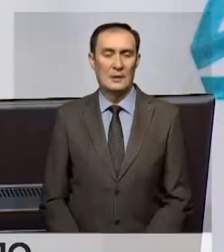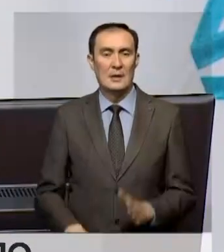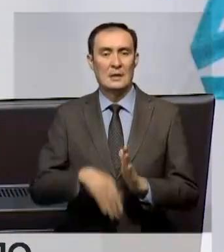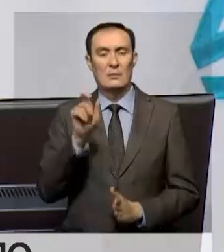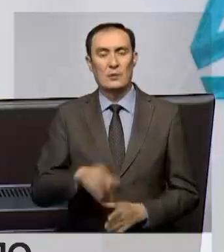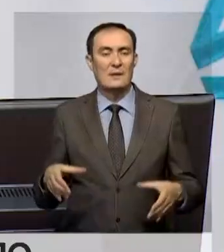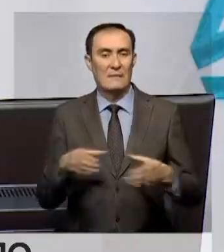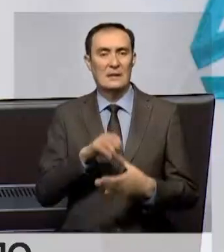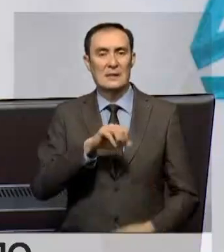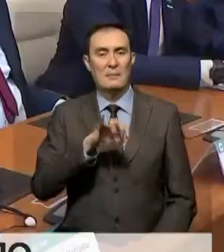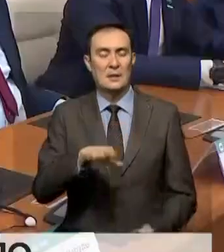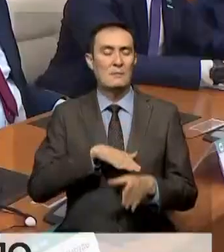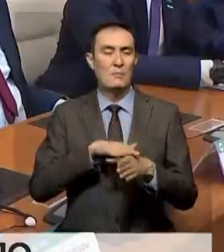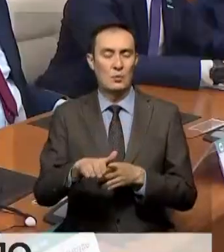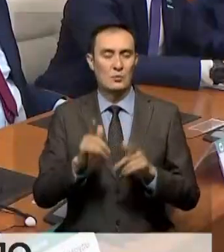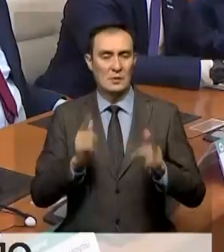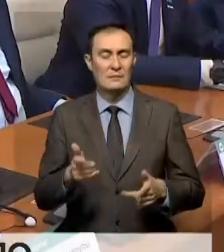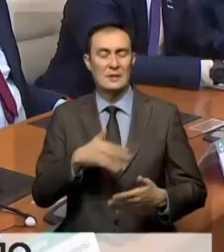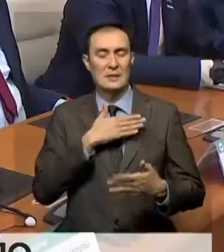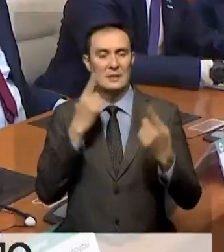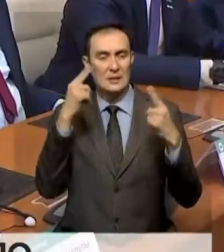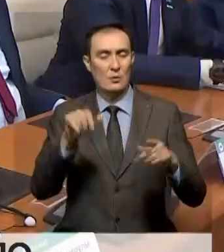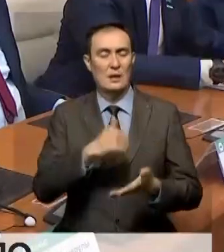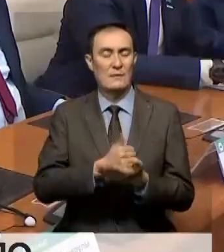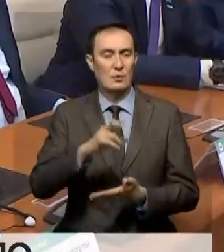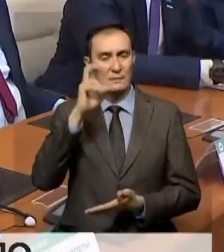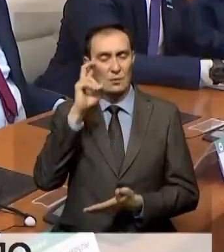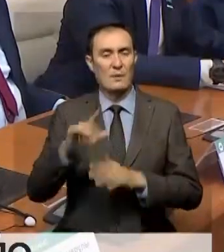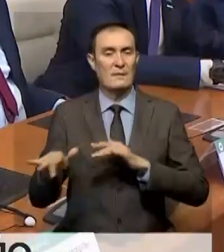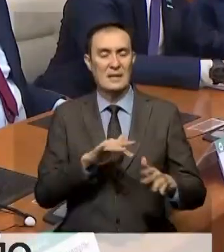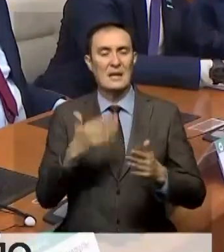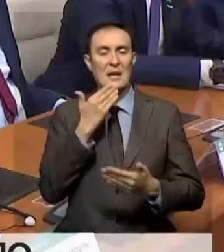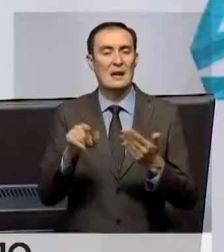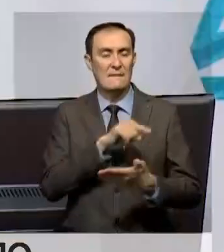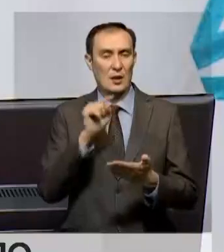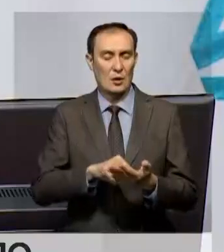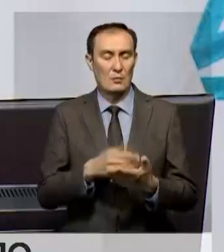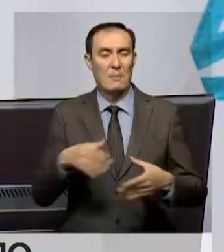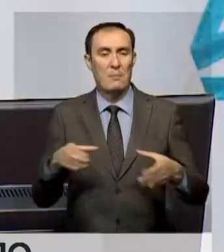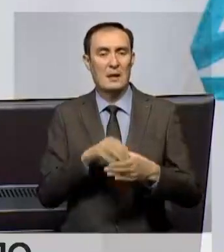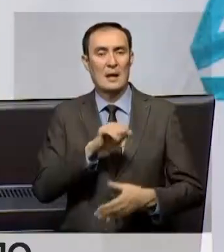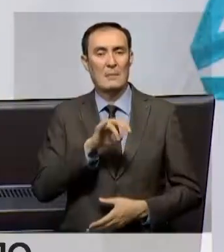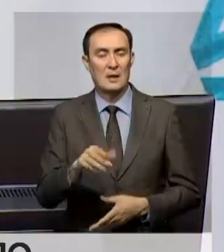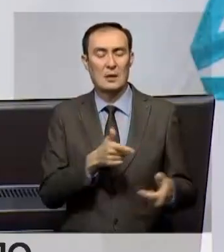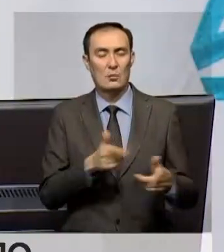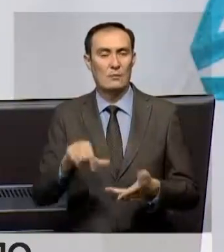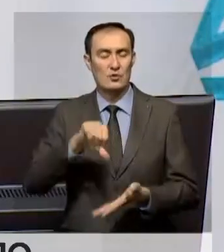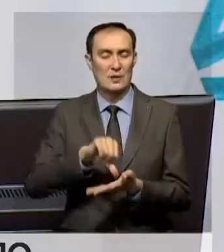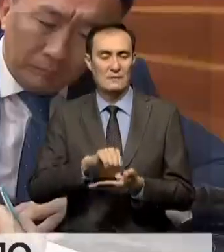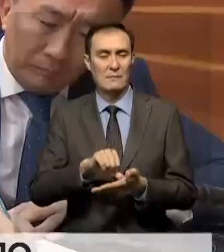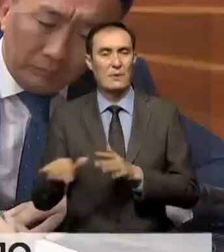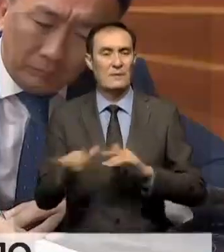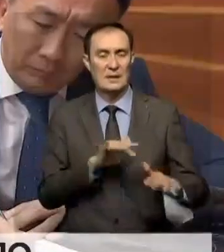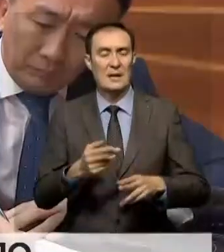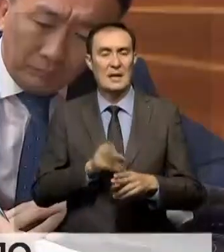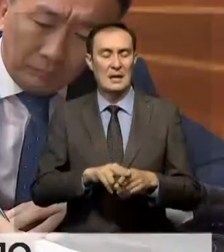Депутаты фракции «Аманат» полностью поддерживают идею главы государства о проведении референдума. Партия «Аманат» готова принять участие в